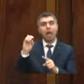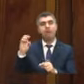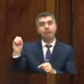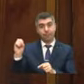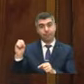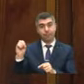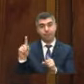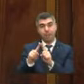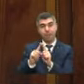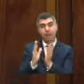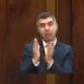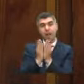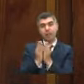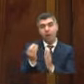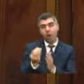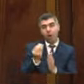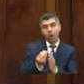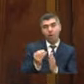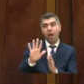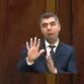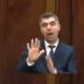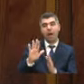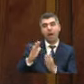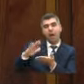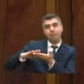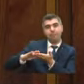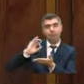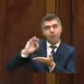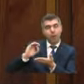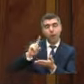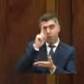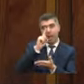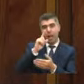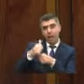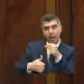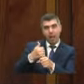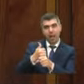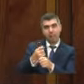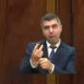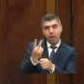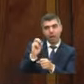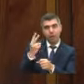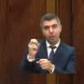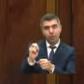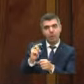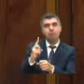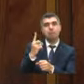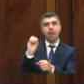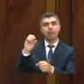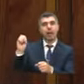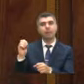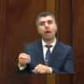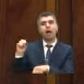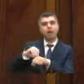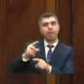التعليم الأولي، تم فعلا السنة الماضية، وهذه 100,000 هذه السنة. ولذلك نحن نسير في هذا الاتجاه في أفق